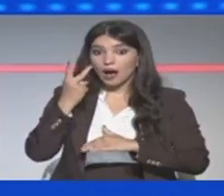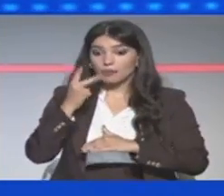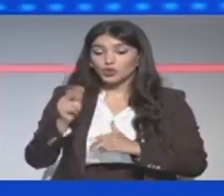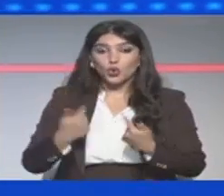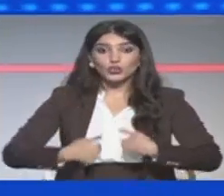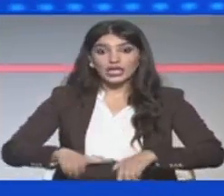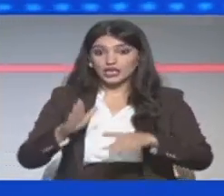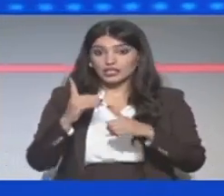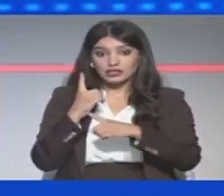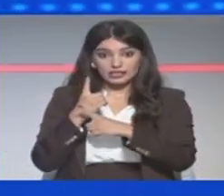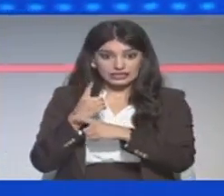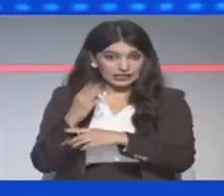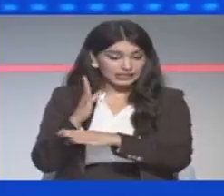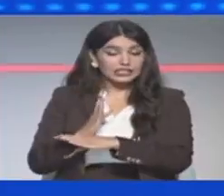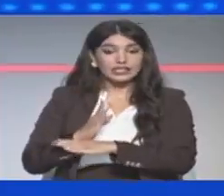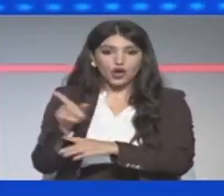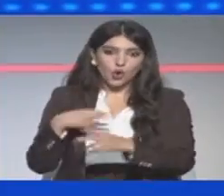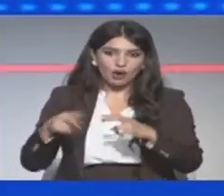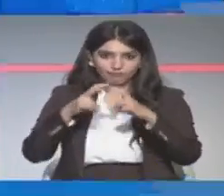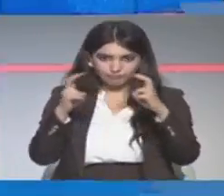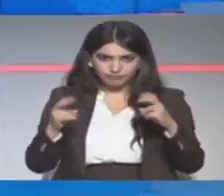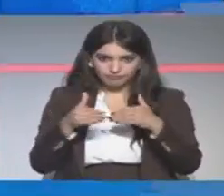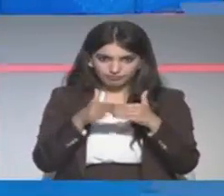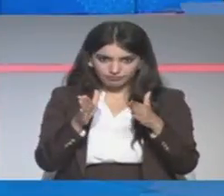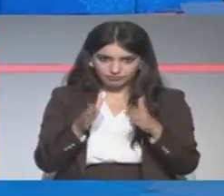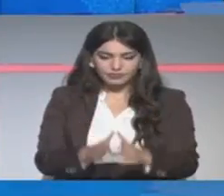وزارة الدفاع ستتولى تشييده.